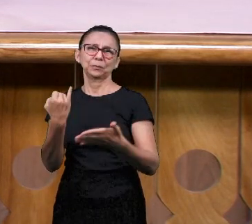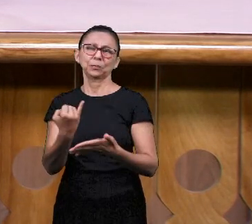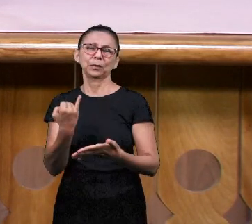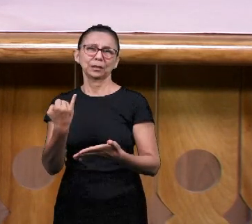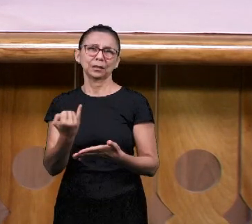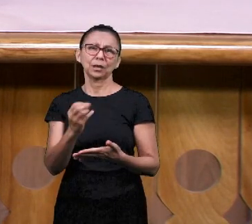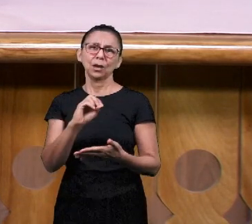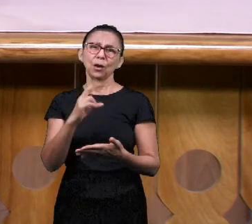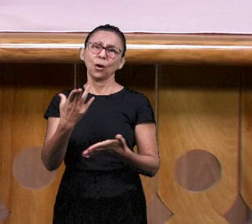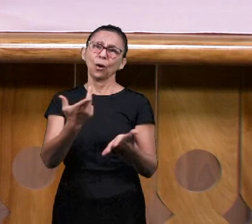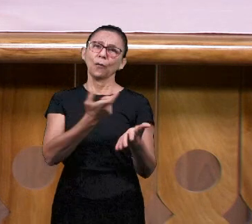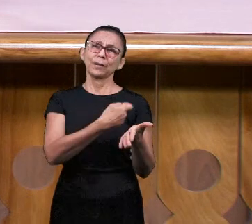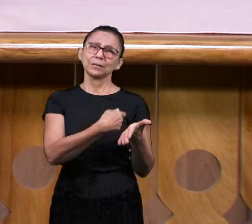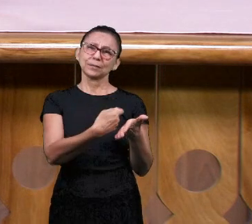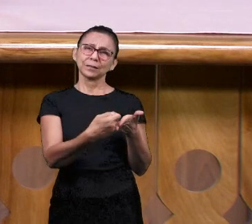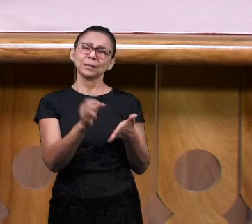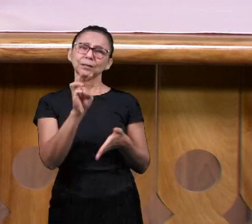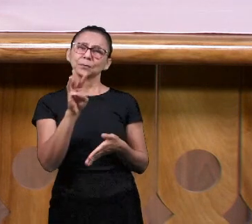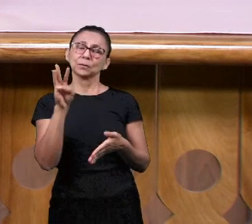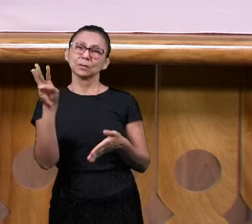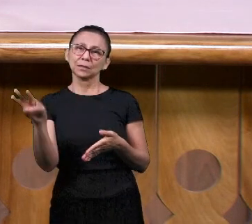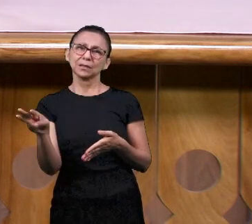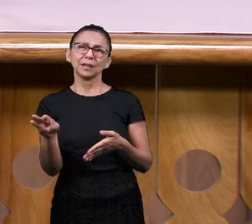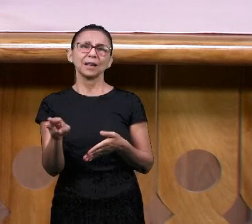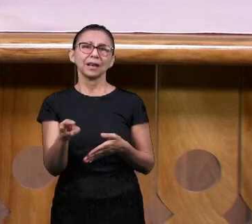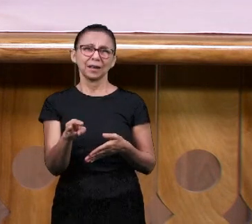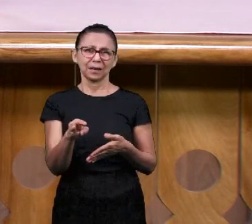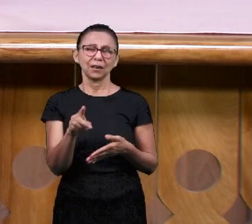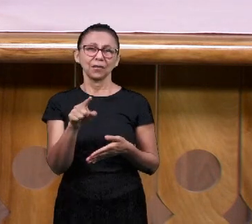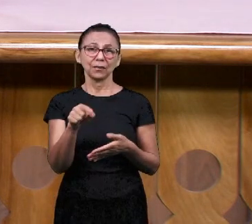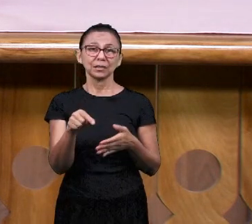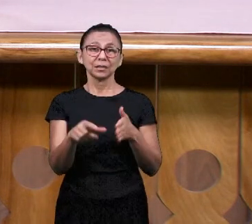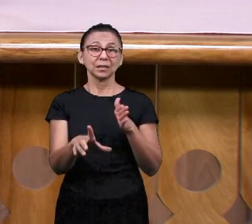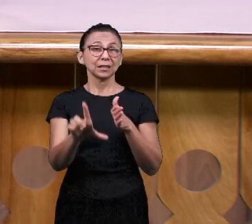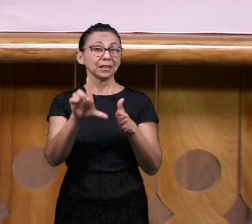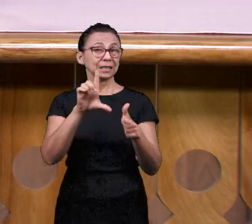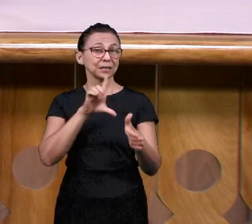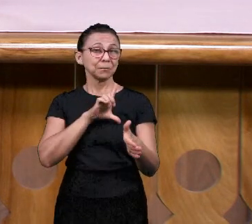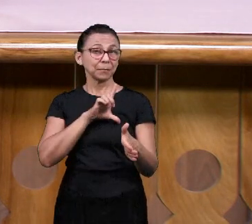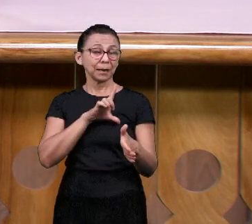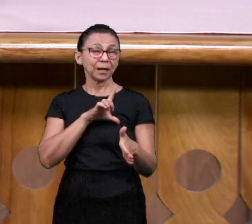qui sont envoyées à travers le site, anticiper le maximum afin de nous